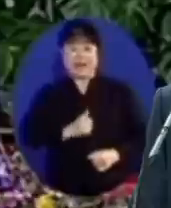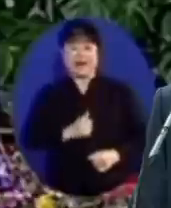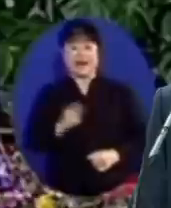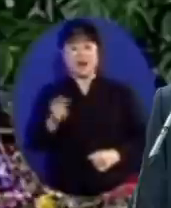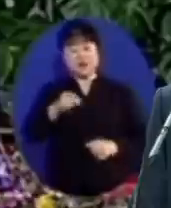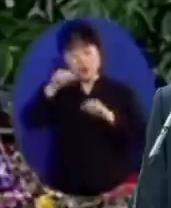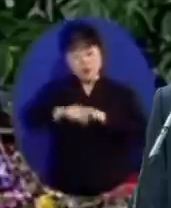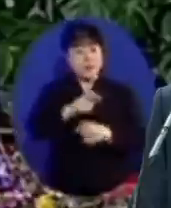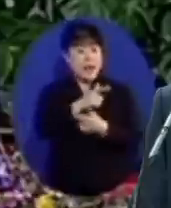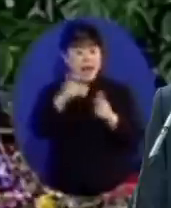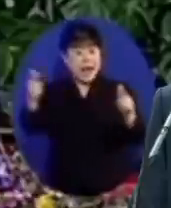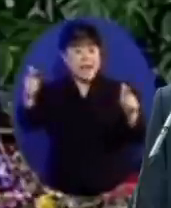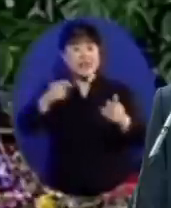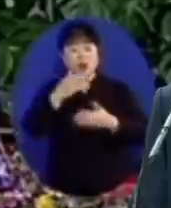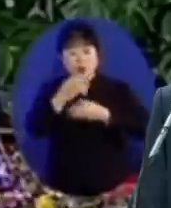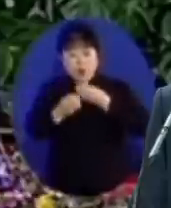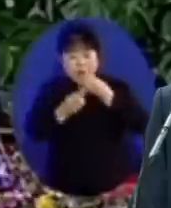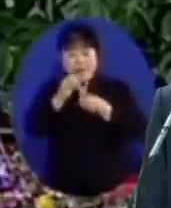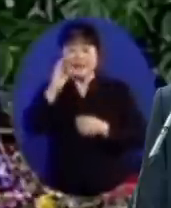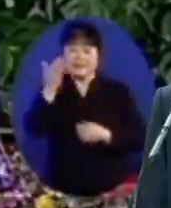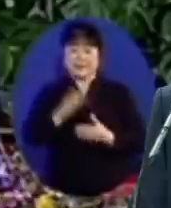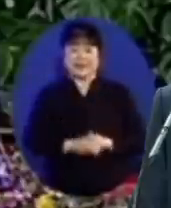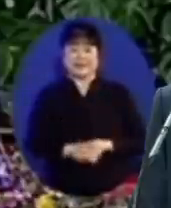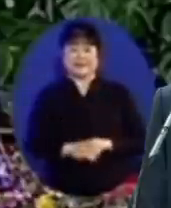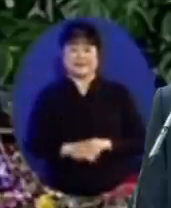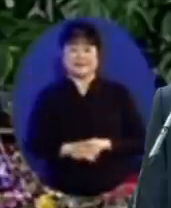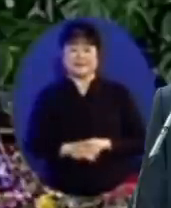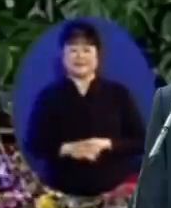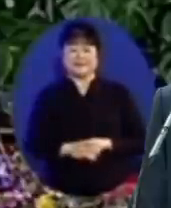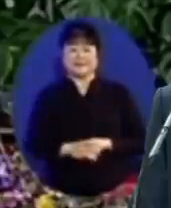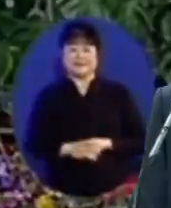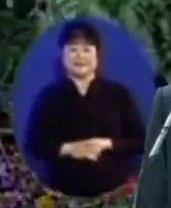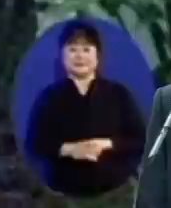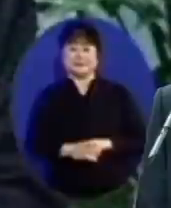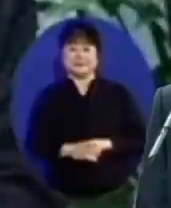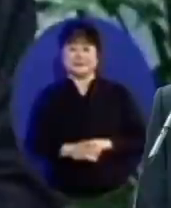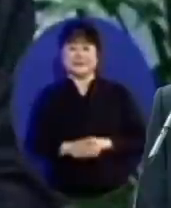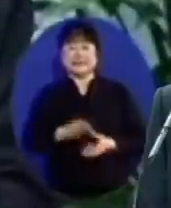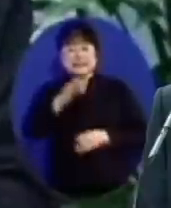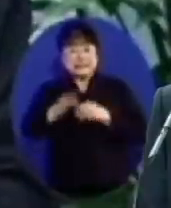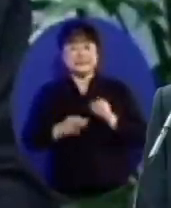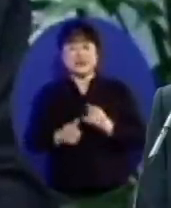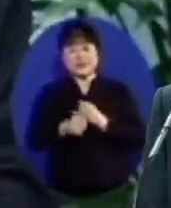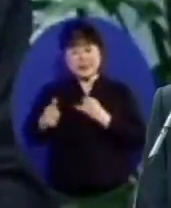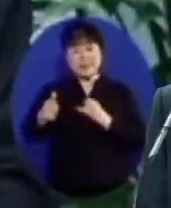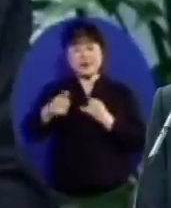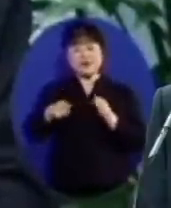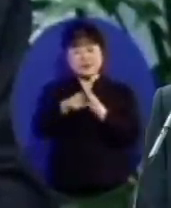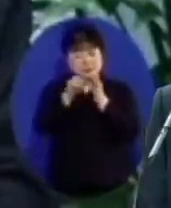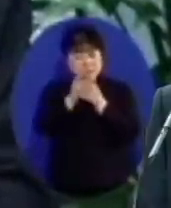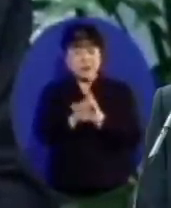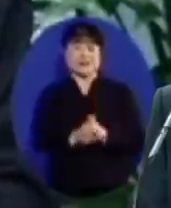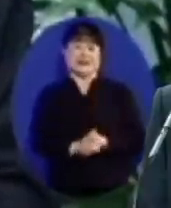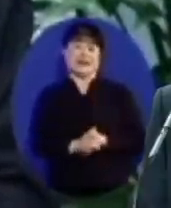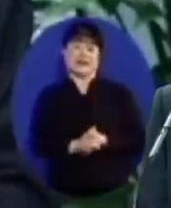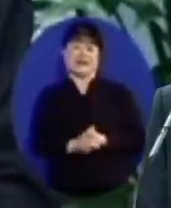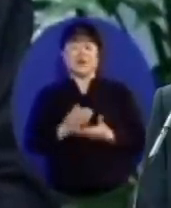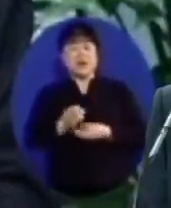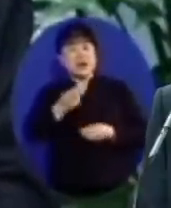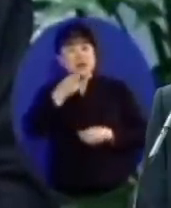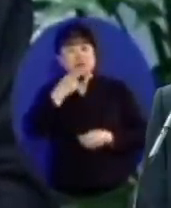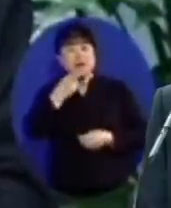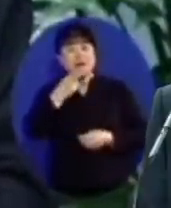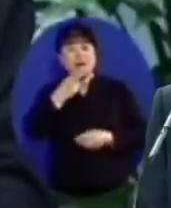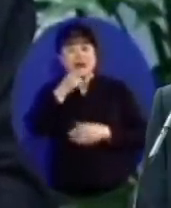아무도 멸망하지 아니하고 다 회개하게 이르기를 원하시느니라. 10년 남편을 위해서 기도했는데 회개하지